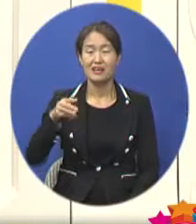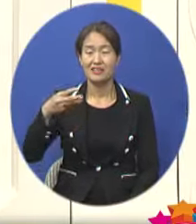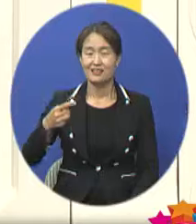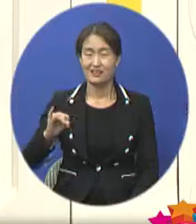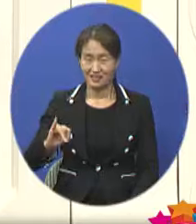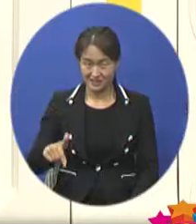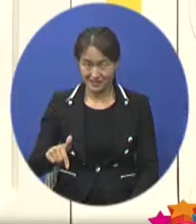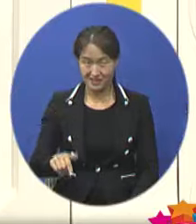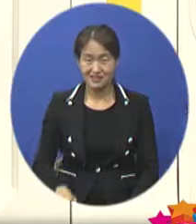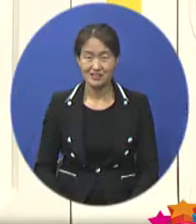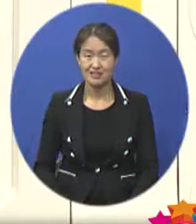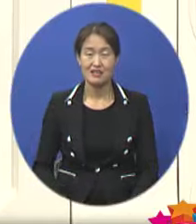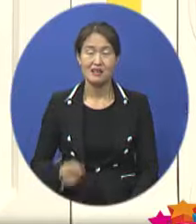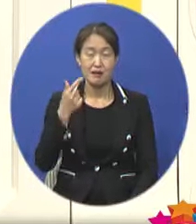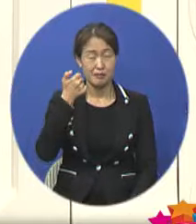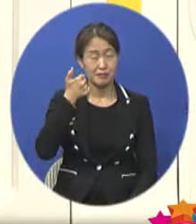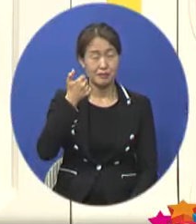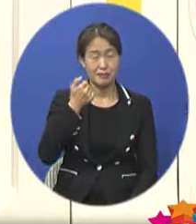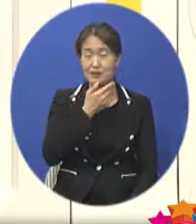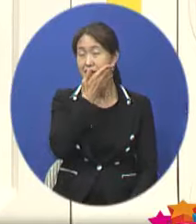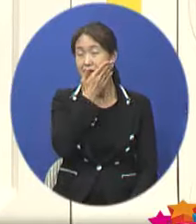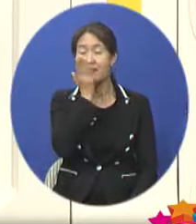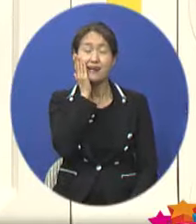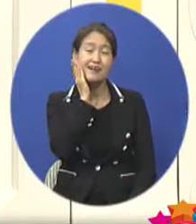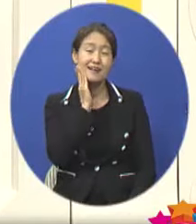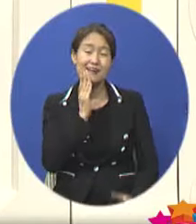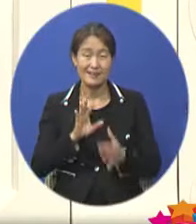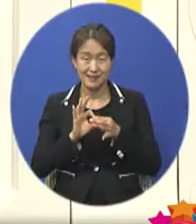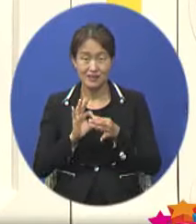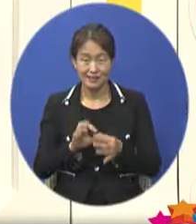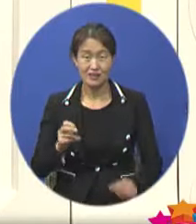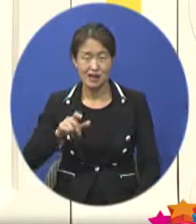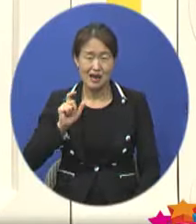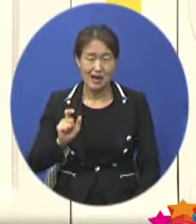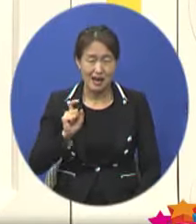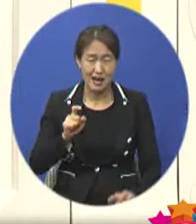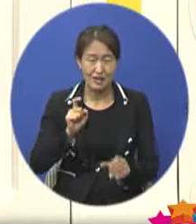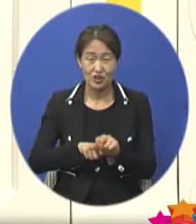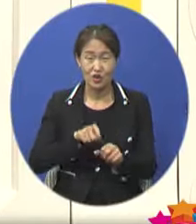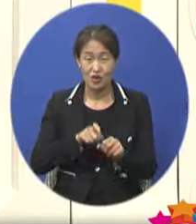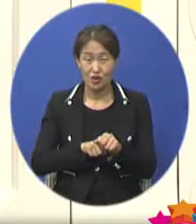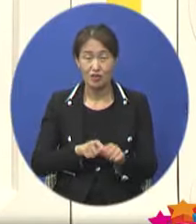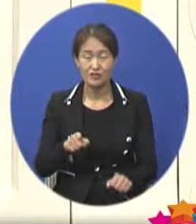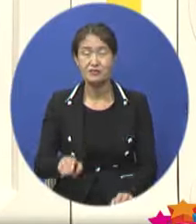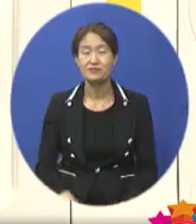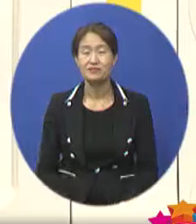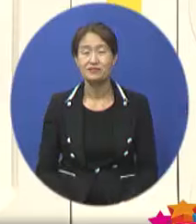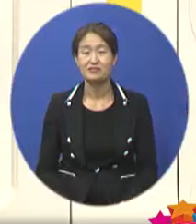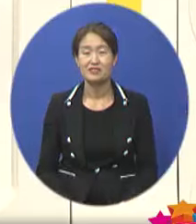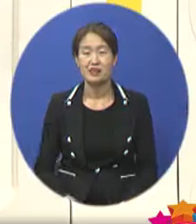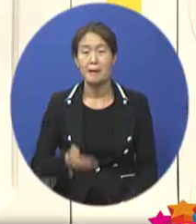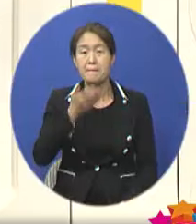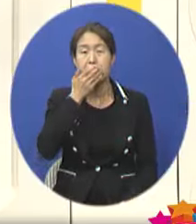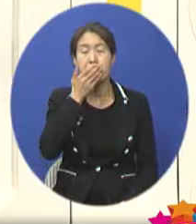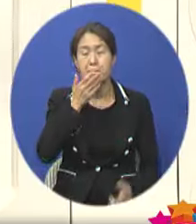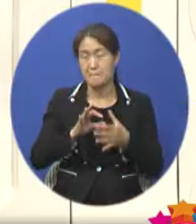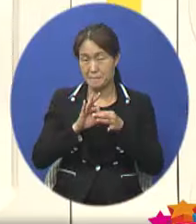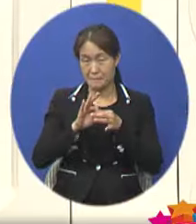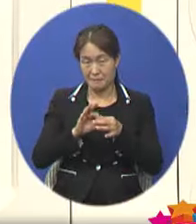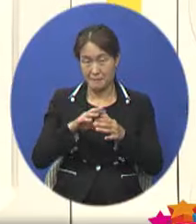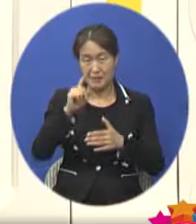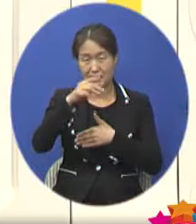코스메틱에서 네. 미스트. 화장품. 네, 화장품. 예, 또 굳지 않는 떡 아셀떡에서 즉석식품 한